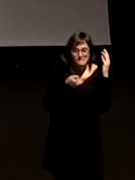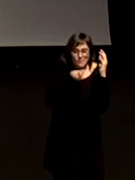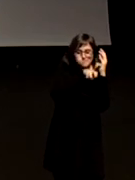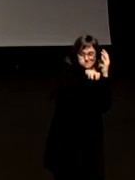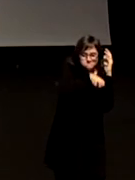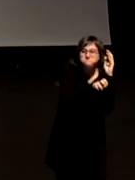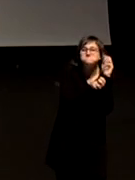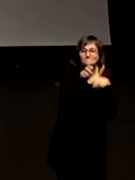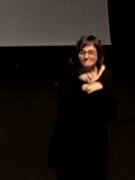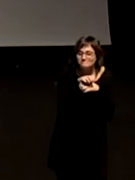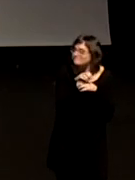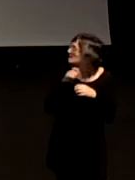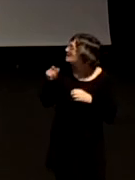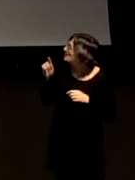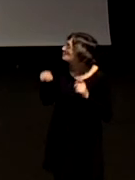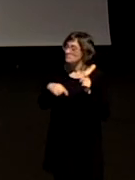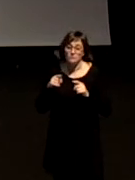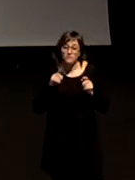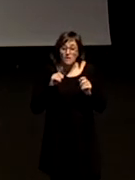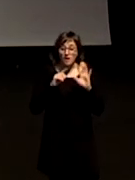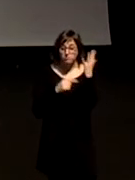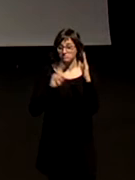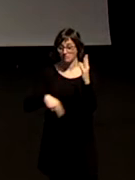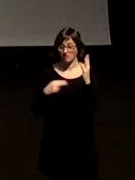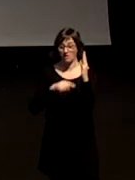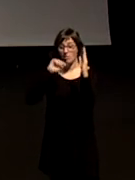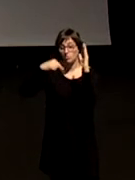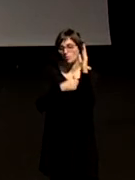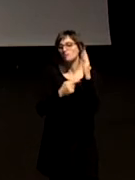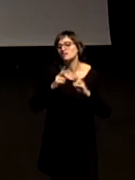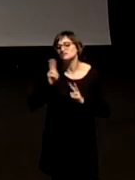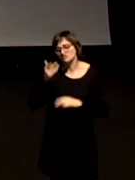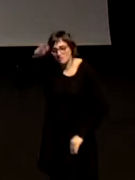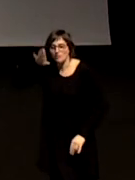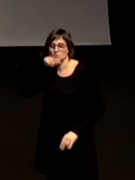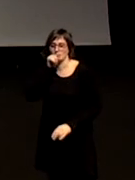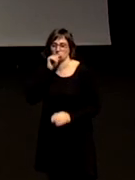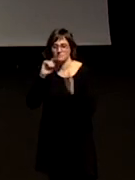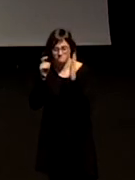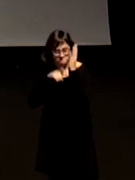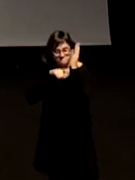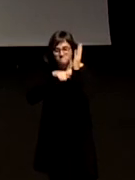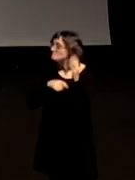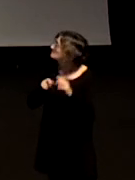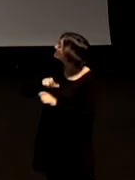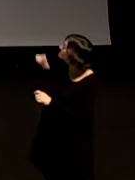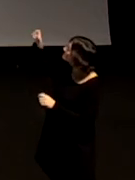naturel dans les arbres sans forcément qui implique qu'ils fassent un trou mais en général c'est les pics qui creuse vous avez ici la chouette effraie qui nichent dans les